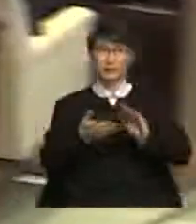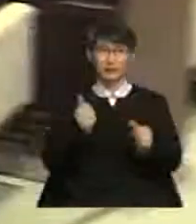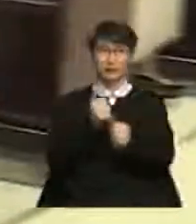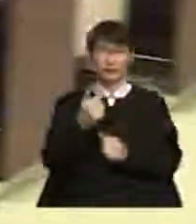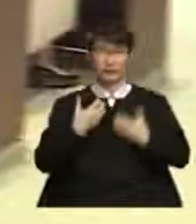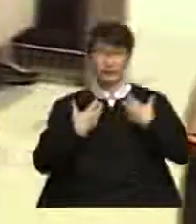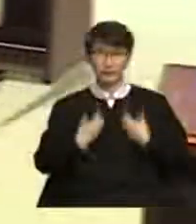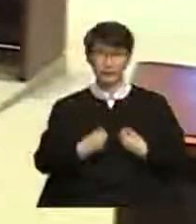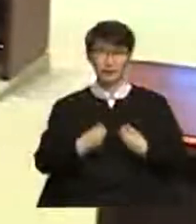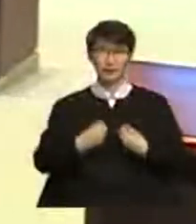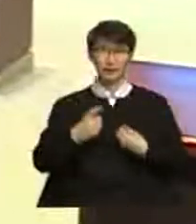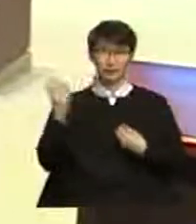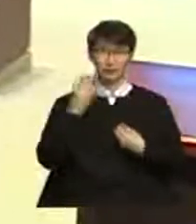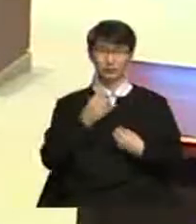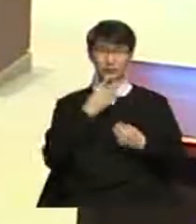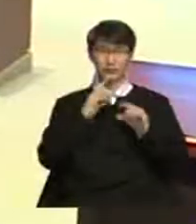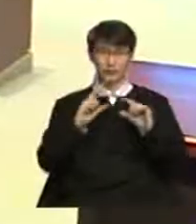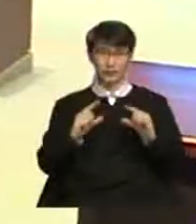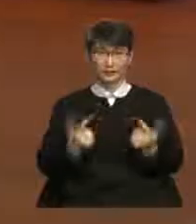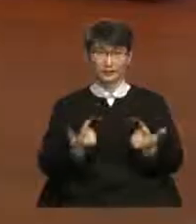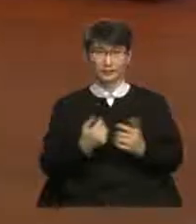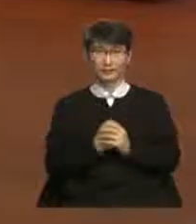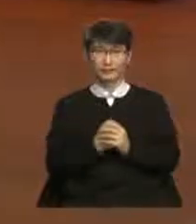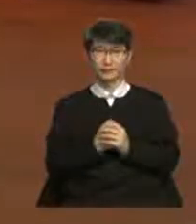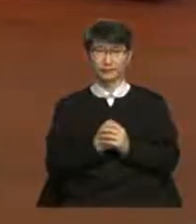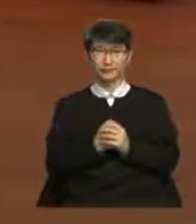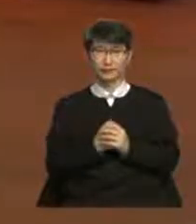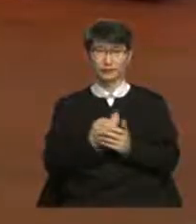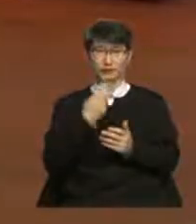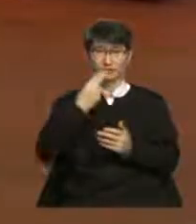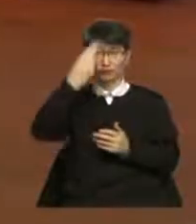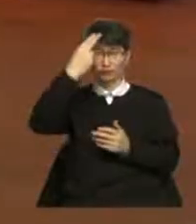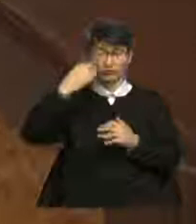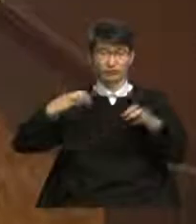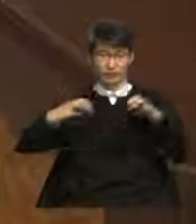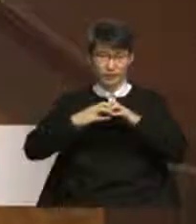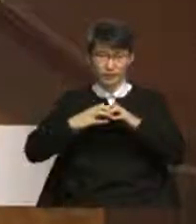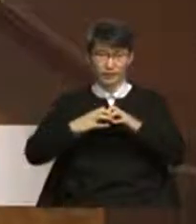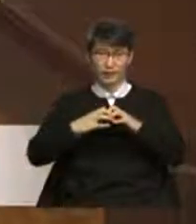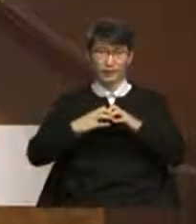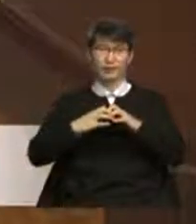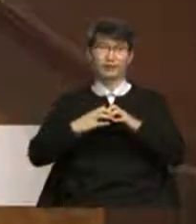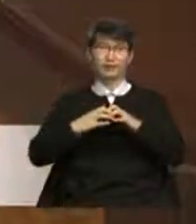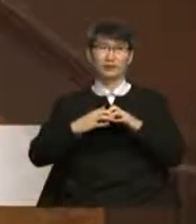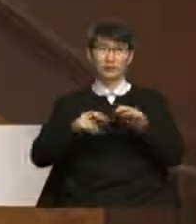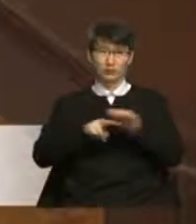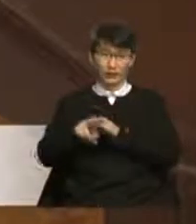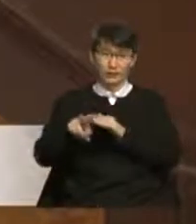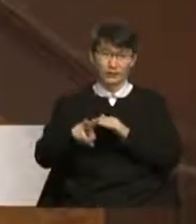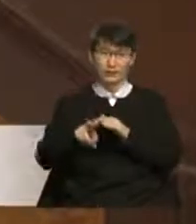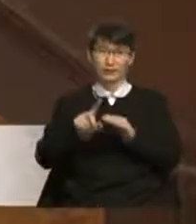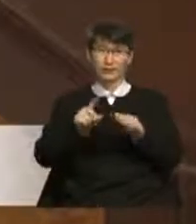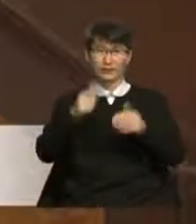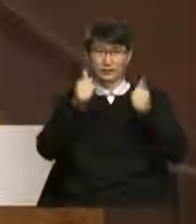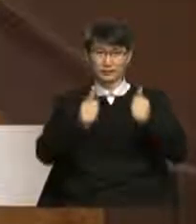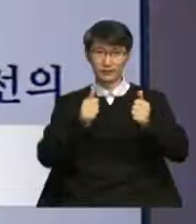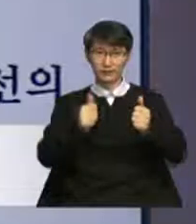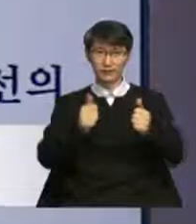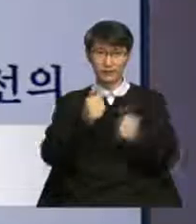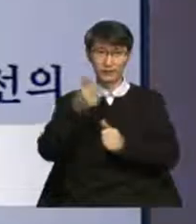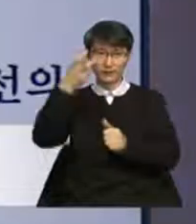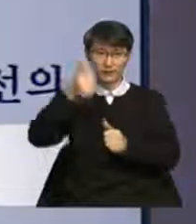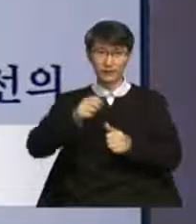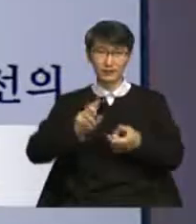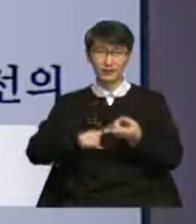실망스러운 소식 이뿐만이 아닙니다 음주 차량 사고와 측정을 거부에 예심 에서 집행유예를 받은 전 의장의 대해